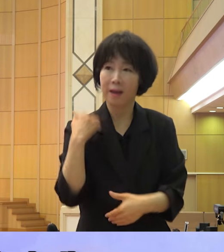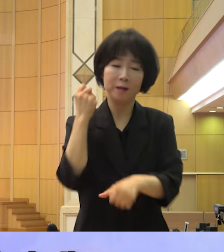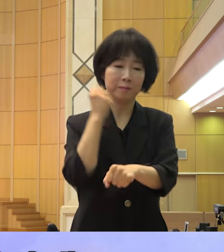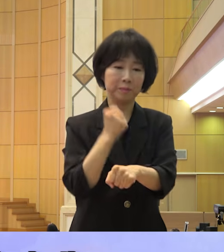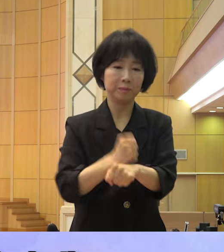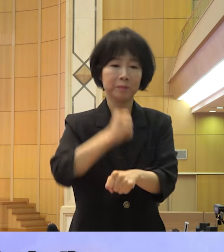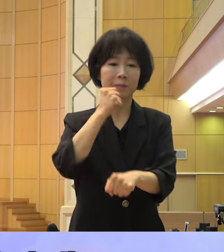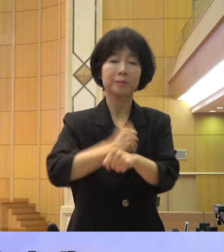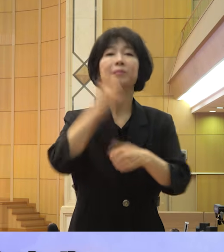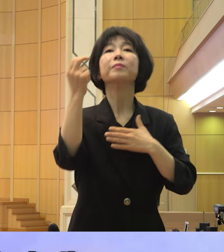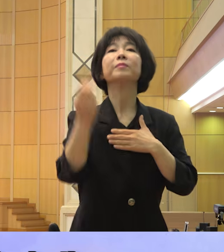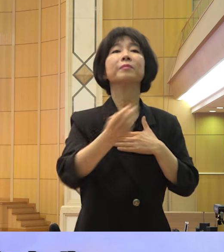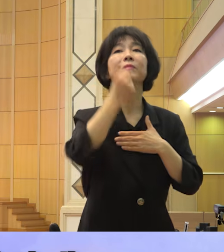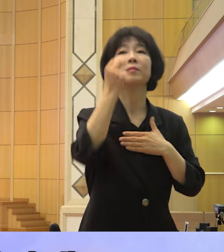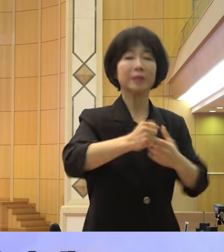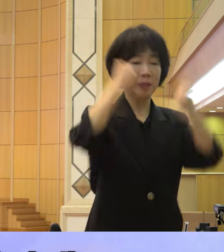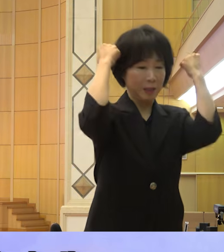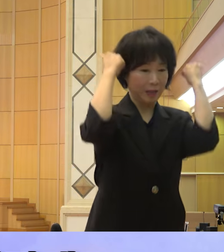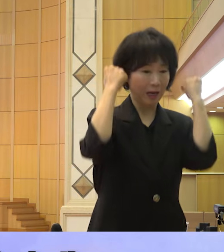가득해.